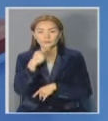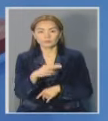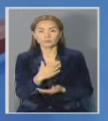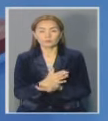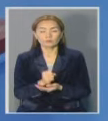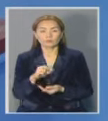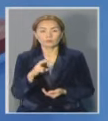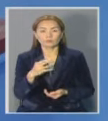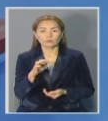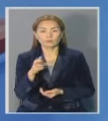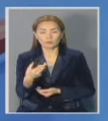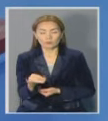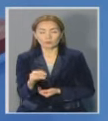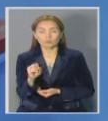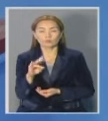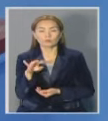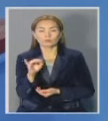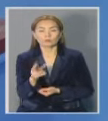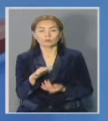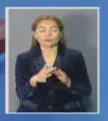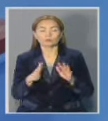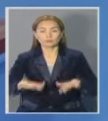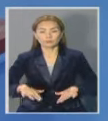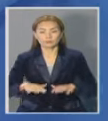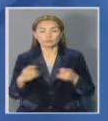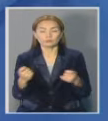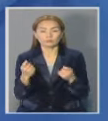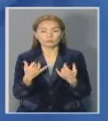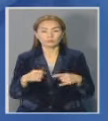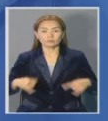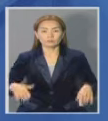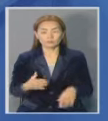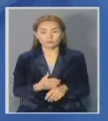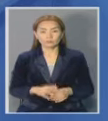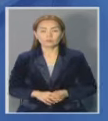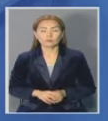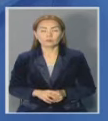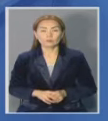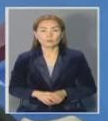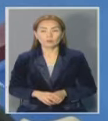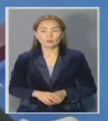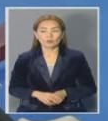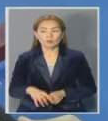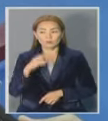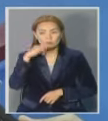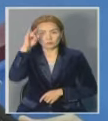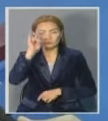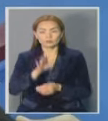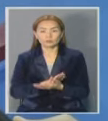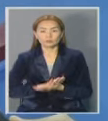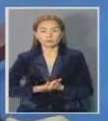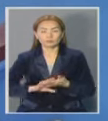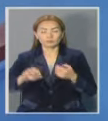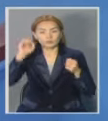ауданында жаңағы Сүйіндік типін шығардық. Еділбай қойын деген типін шығардық. Еділбай қой дейтін қазақтың